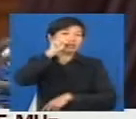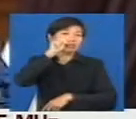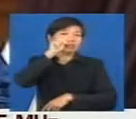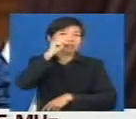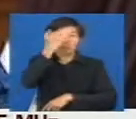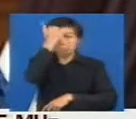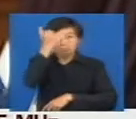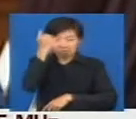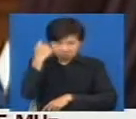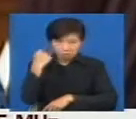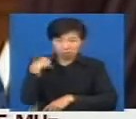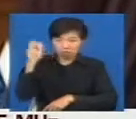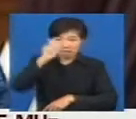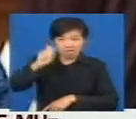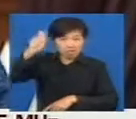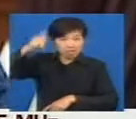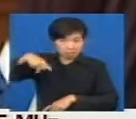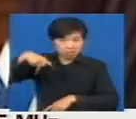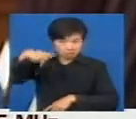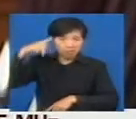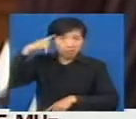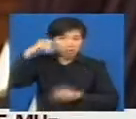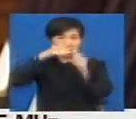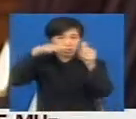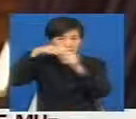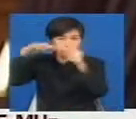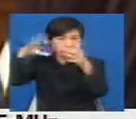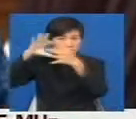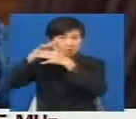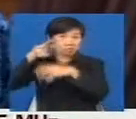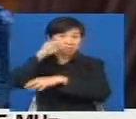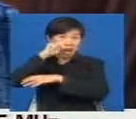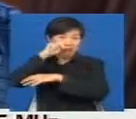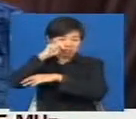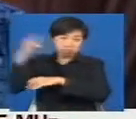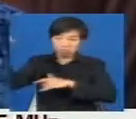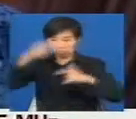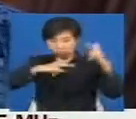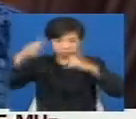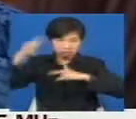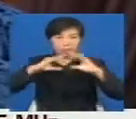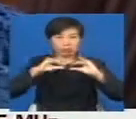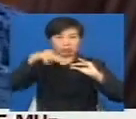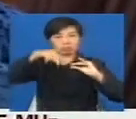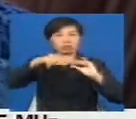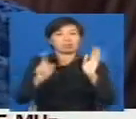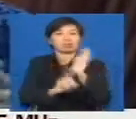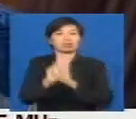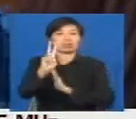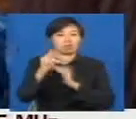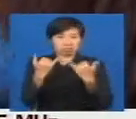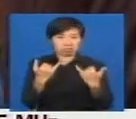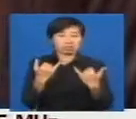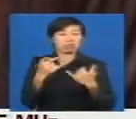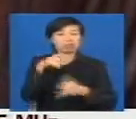มผู้นำด้านน้ำแห่งภูมิภาคเอเชียแปซิฟิกครั้งที่2ที่จัดขึ้นที่นี่นะครับซึ่งถ้าท่านผู้ชมนะครับต้องการจะสื่อสารหรือว่าแสดงความคิด